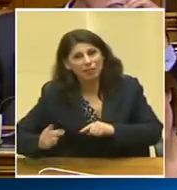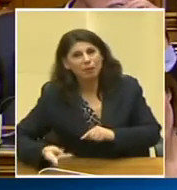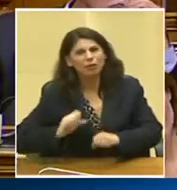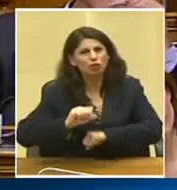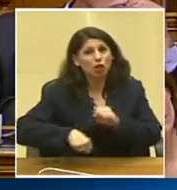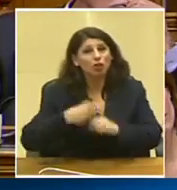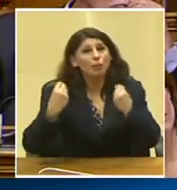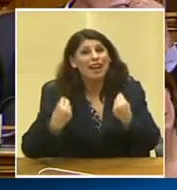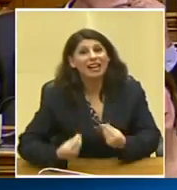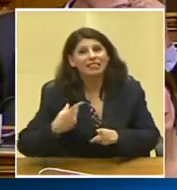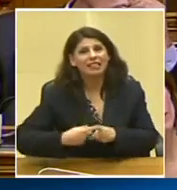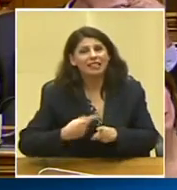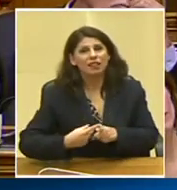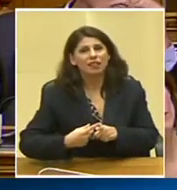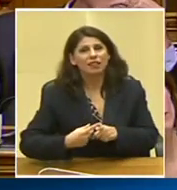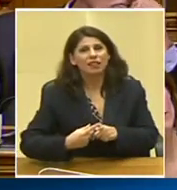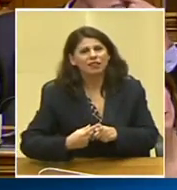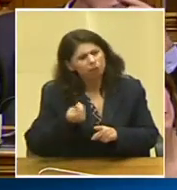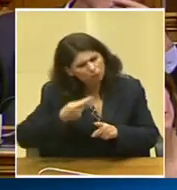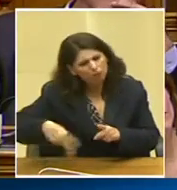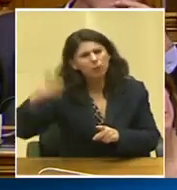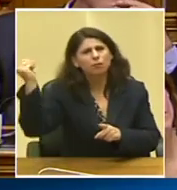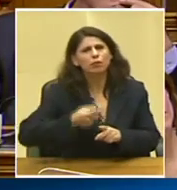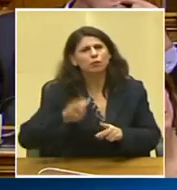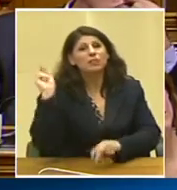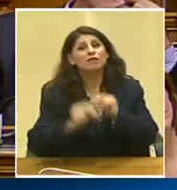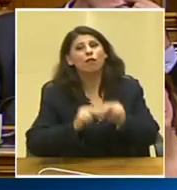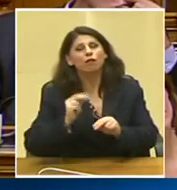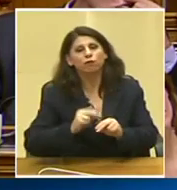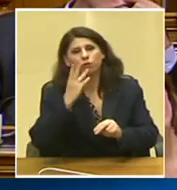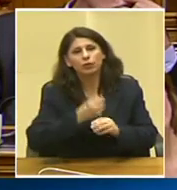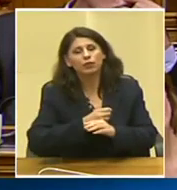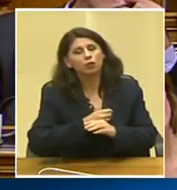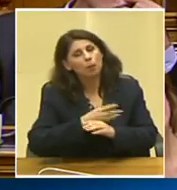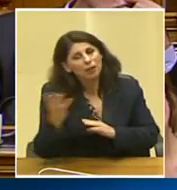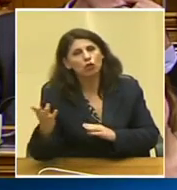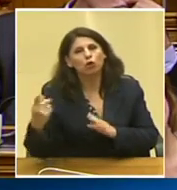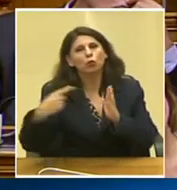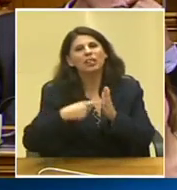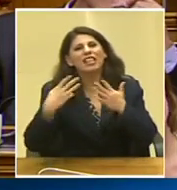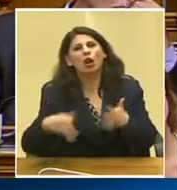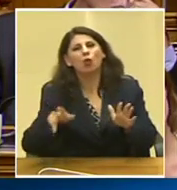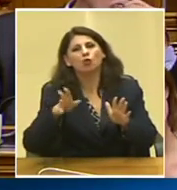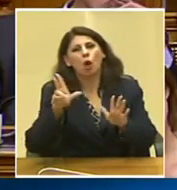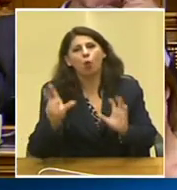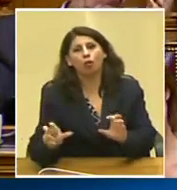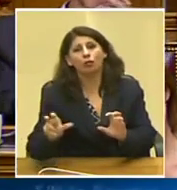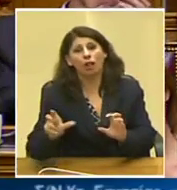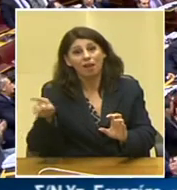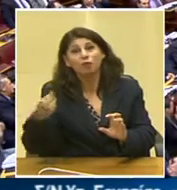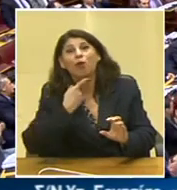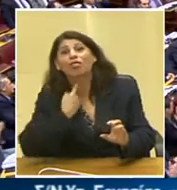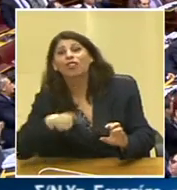για μια καλύτερη Ελλάδα η συντριπτική πλειοψηφία των ψηφοφόρων του ΠΑΣΟΚ της δεκαετίας του 80. Αν αυτό δεν σας